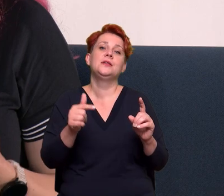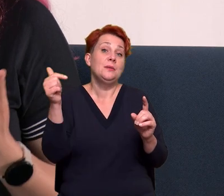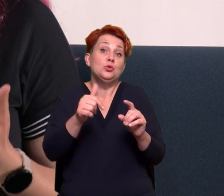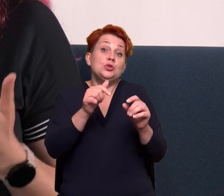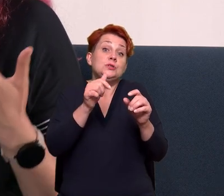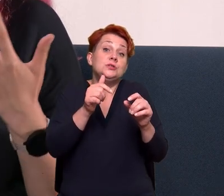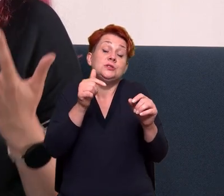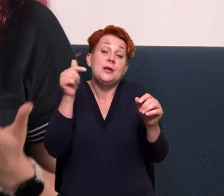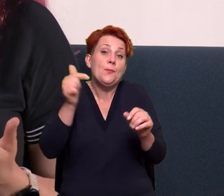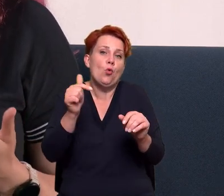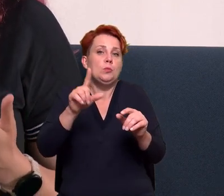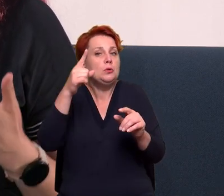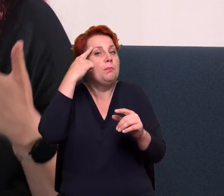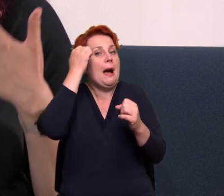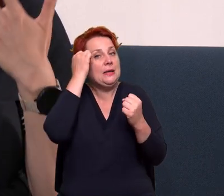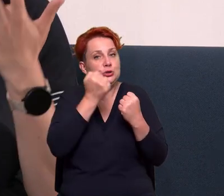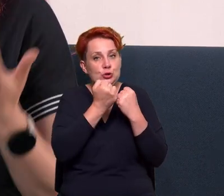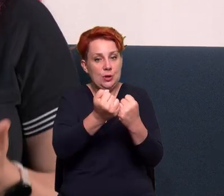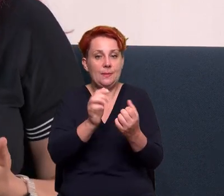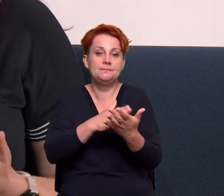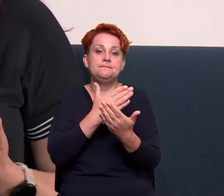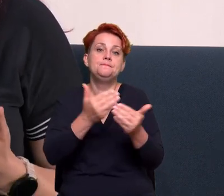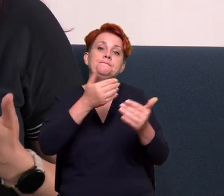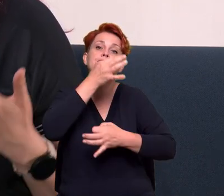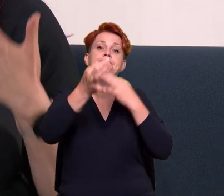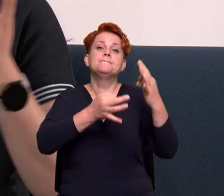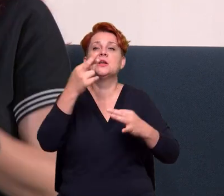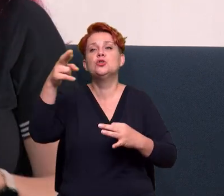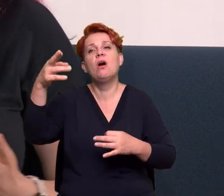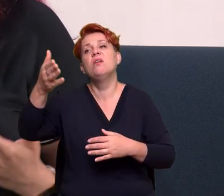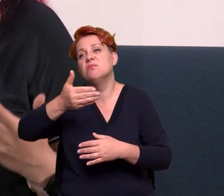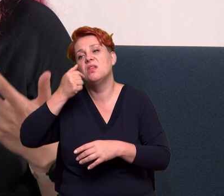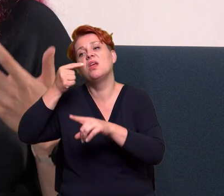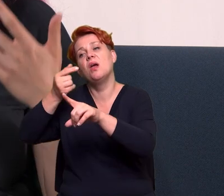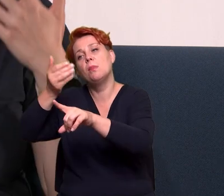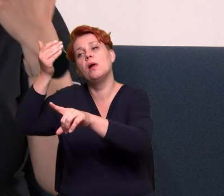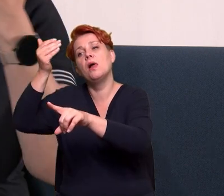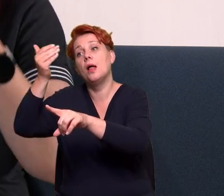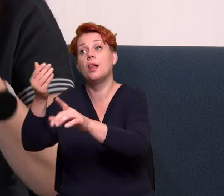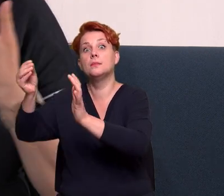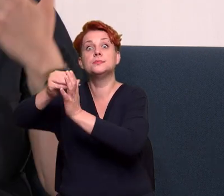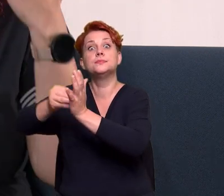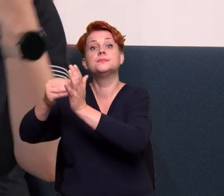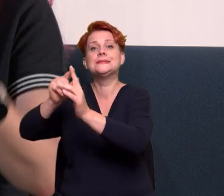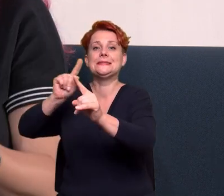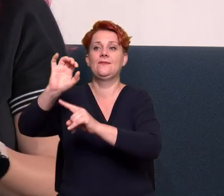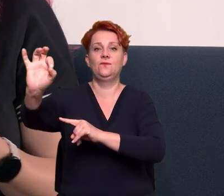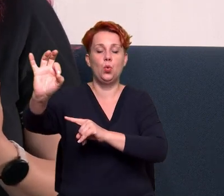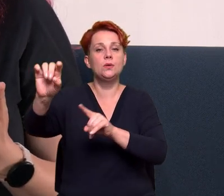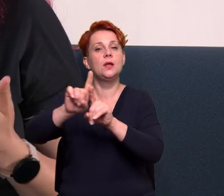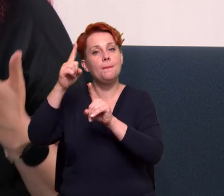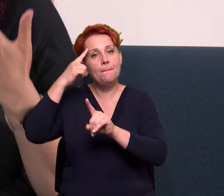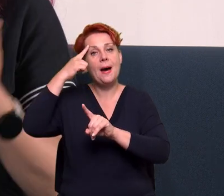istnieć, to znaczy mogą być zachowane w pamięci. Możemy sobie opowiadać o rzeczach, których już nie ma, dopisywać do nich znaczenia i one też jakby wychodzą z tej